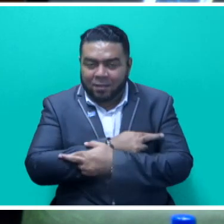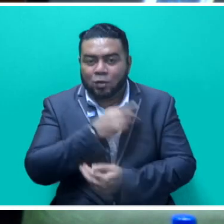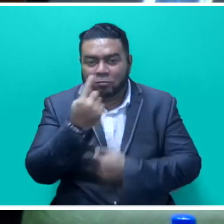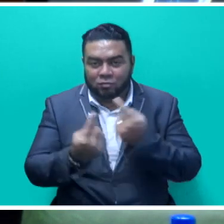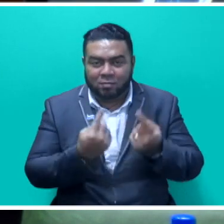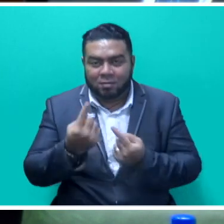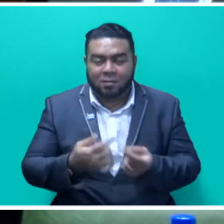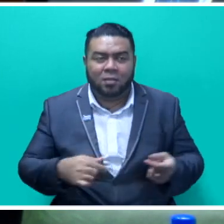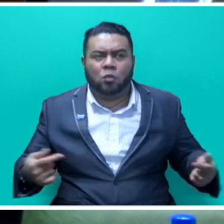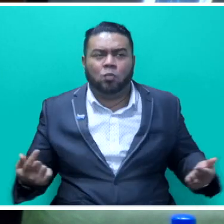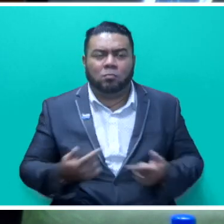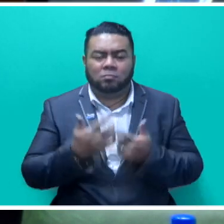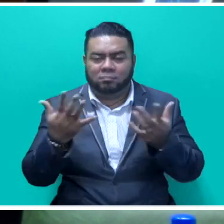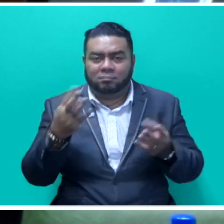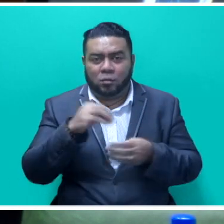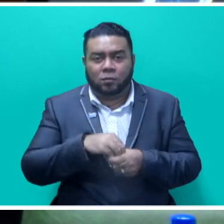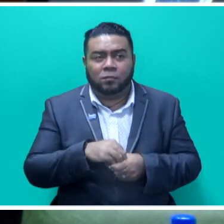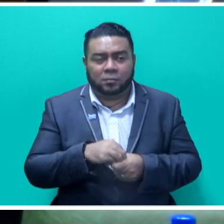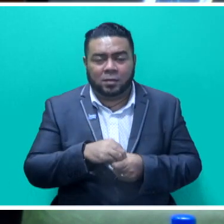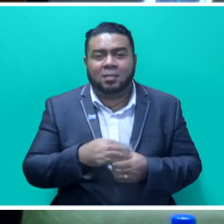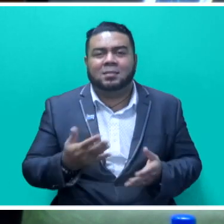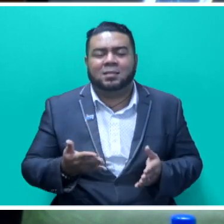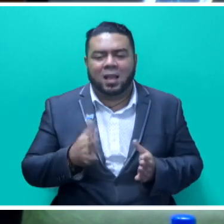लिए। और मैं